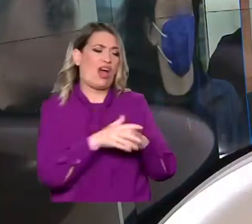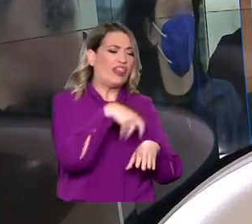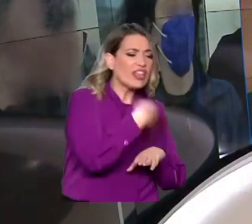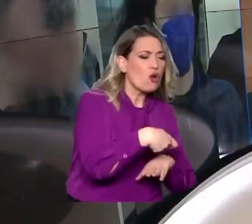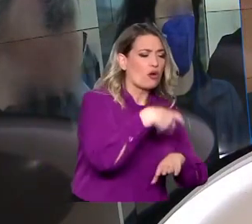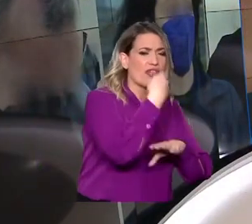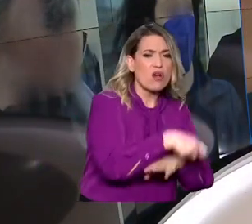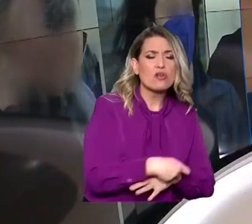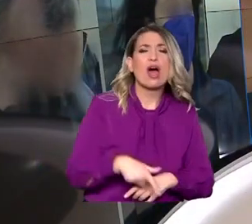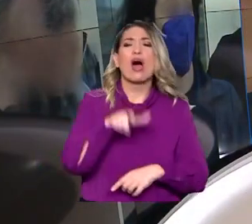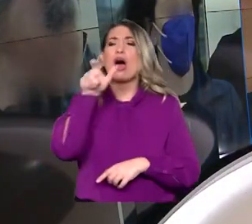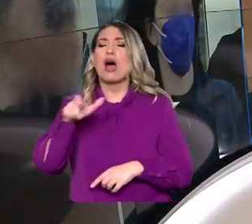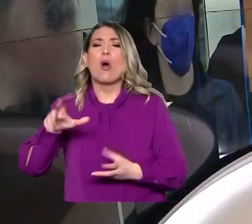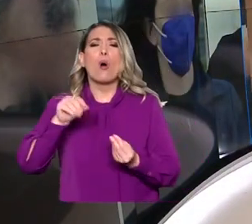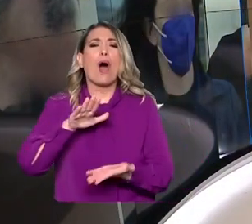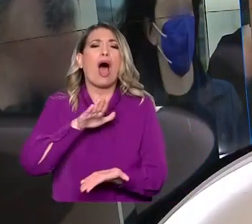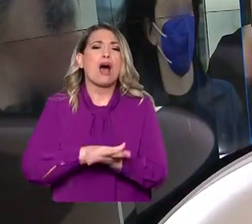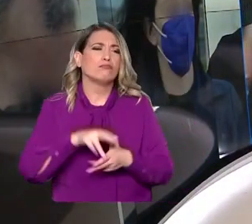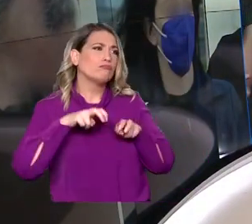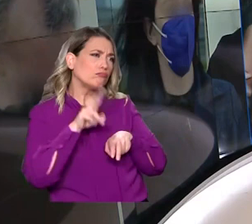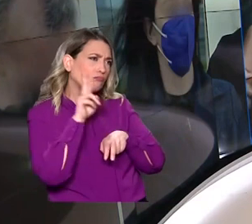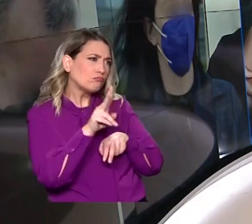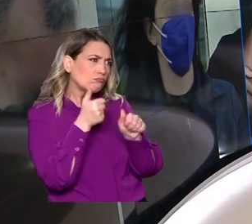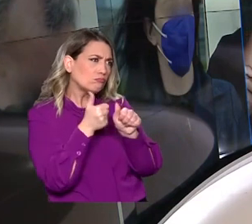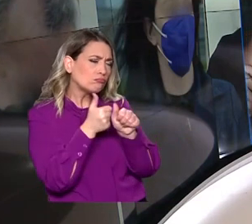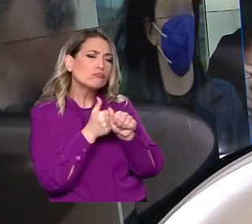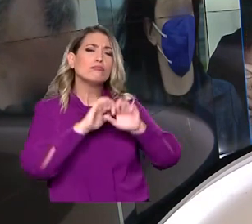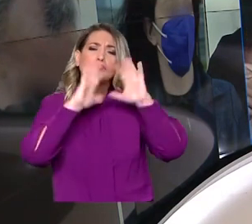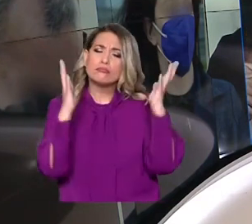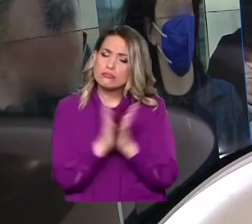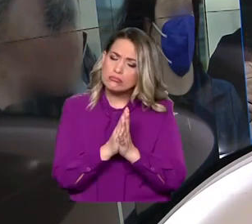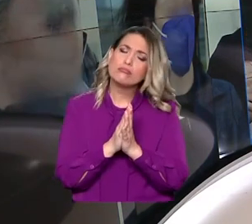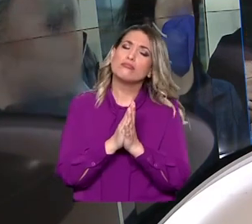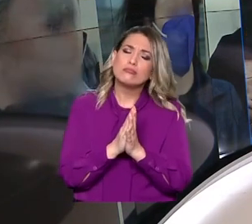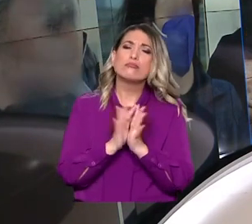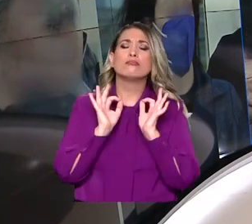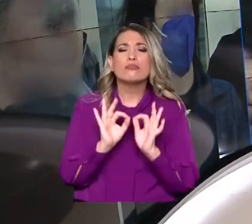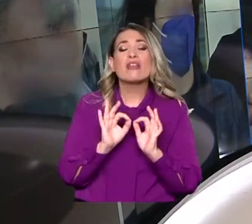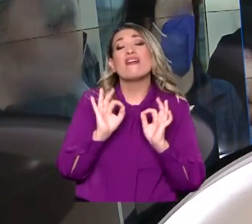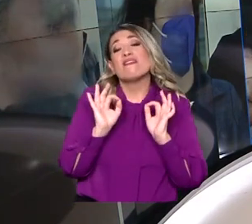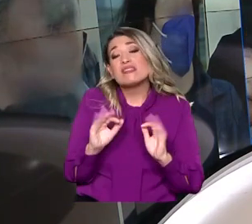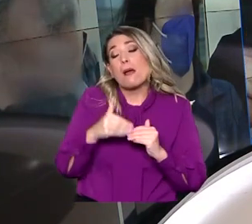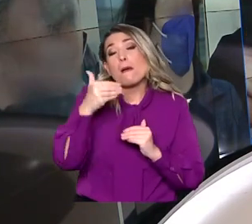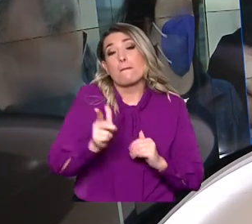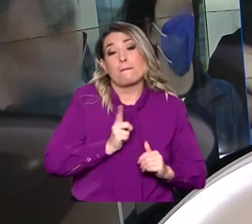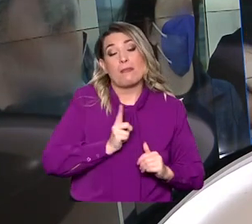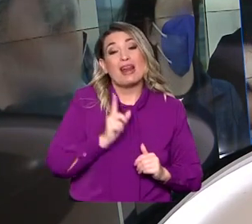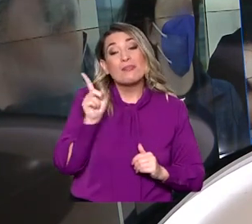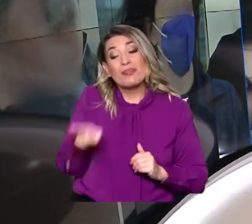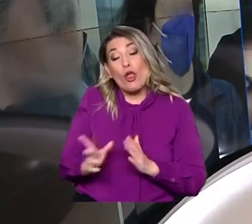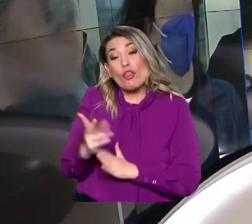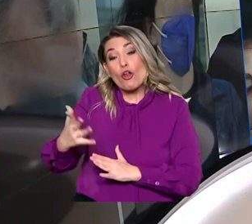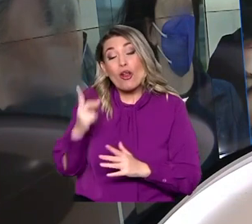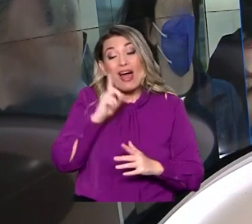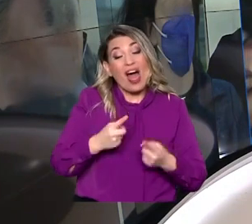τετάρτη ξεκινάει επί της ουσίας βέβαια με τη θεία της χρονης στην κατάθεση της θείας της 12χρονης η οποία υπενθυμίζω ότι